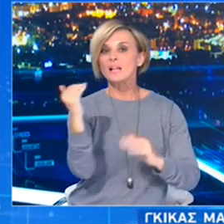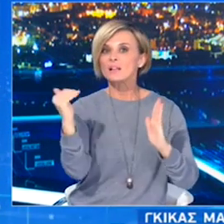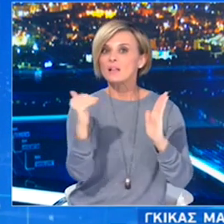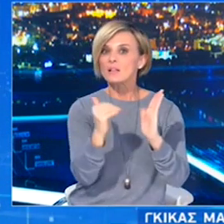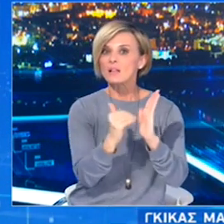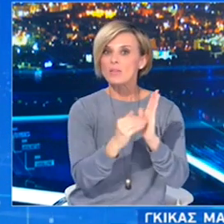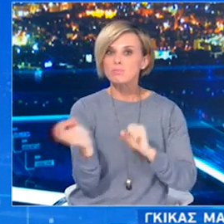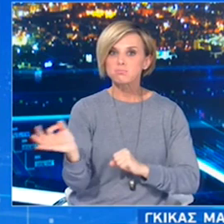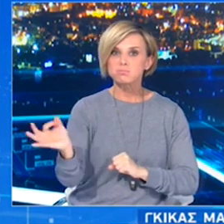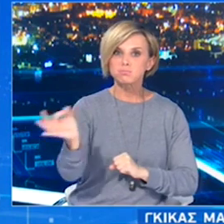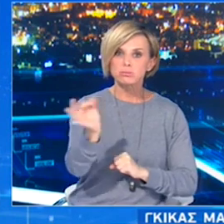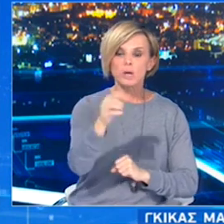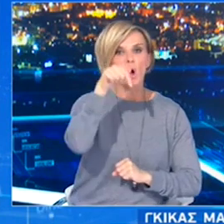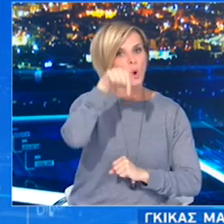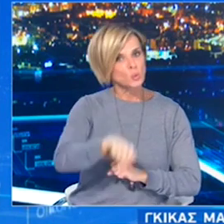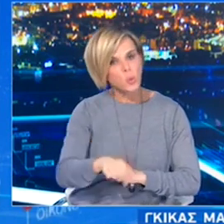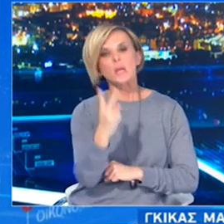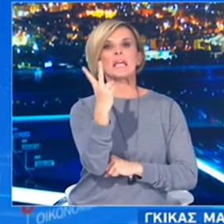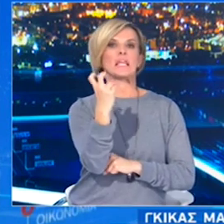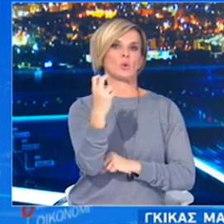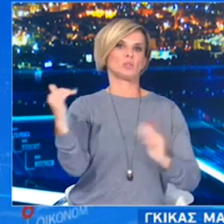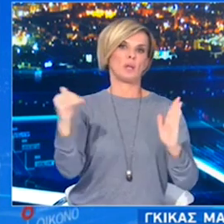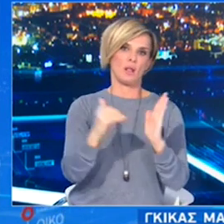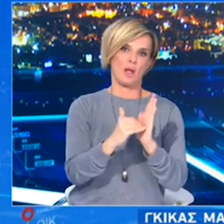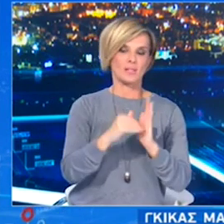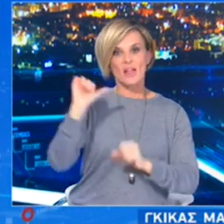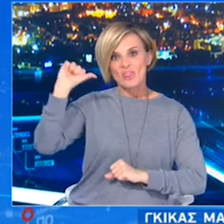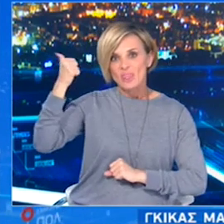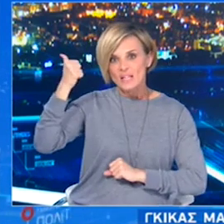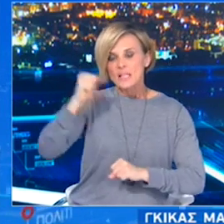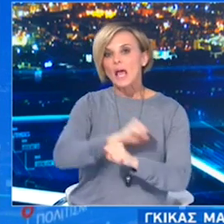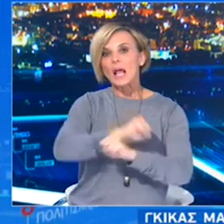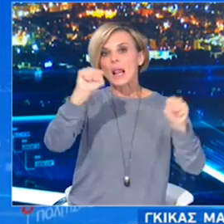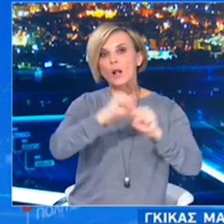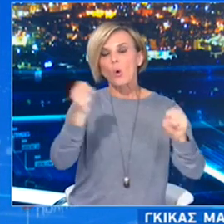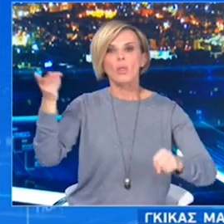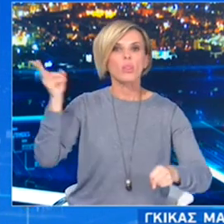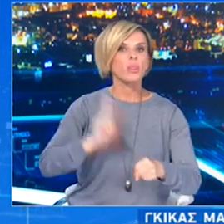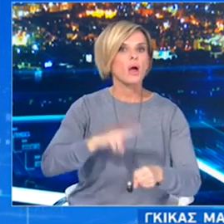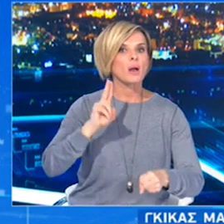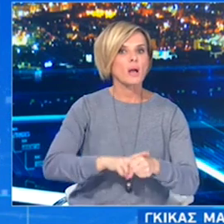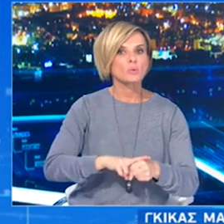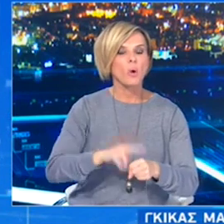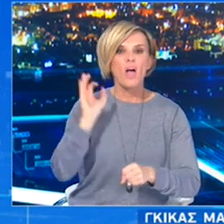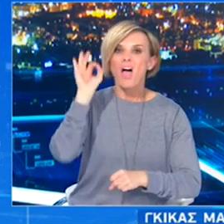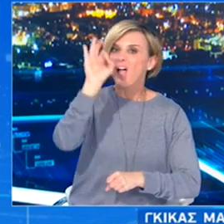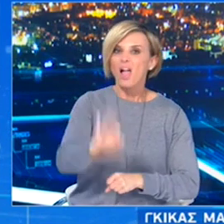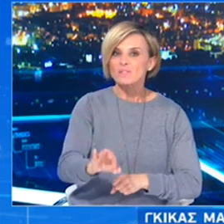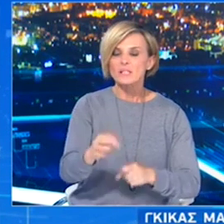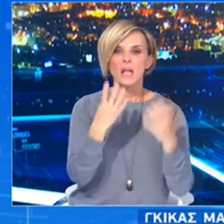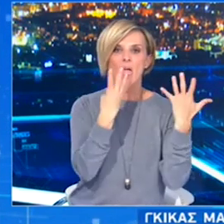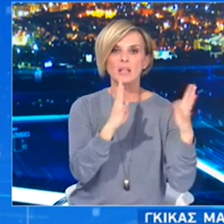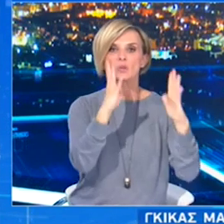μέσα Νοεμβρίου σε περίπου 20.000 διαγνώσεις ανά ημέρα. Χθες καταγράφηκε ρεκόρ θανάτων από την αρχή της πανδημίας, φτάνοντας τους